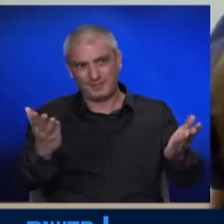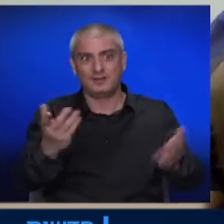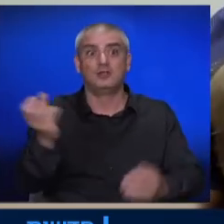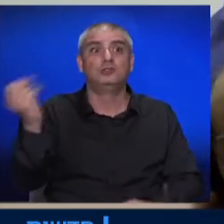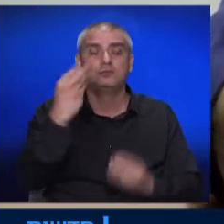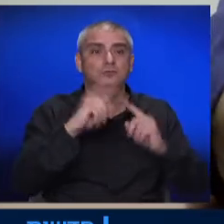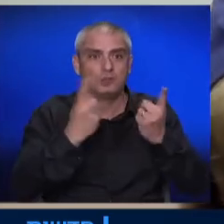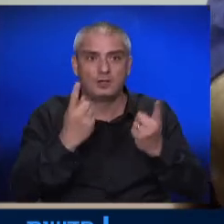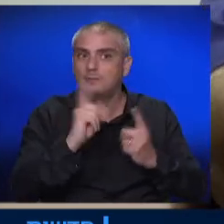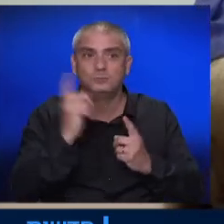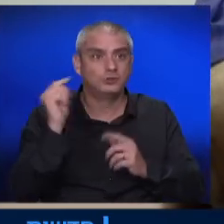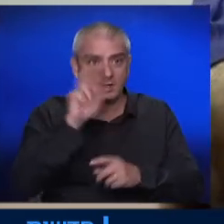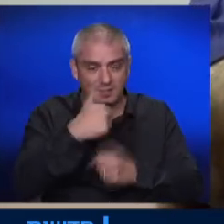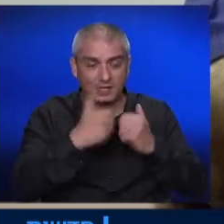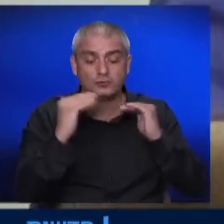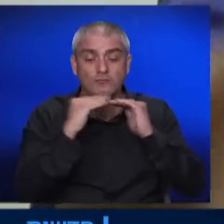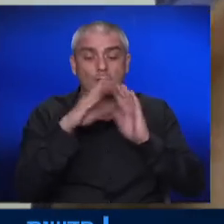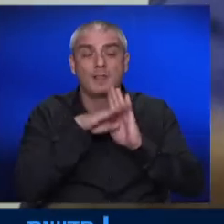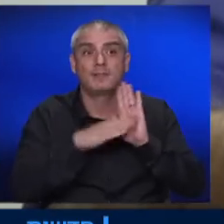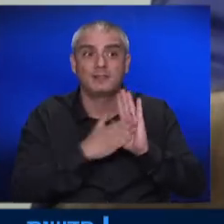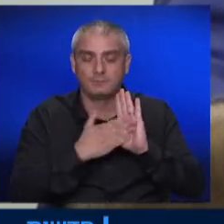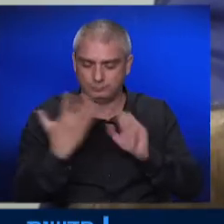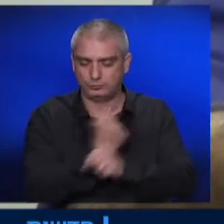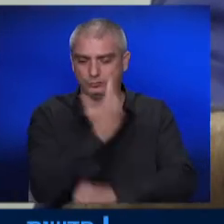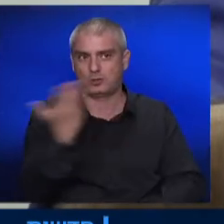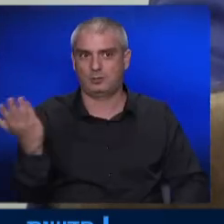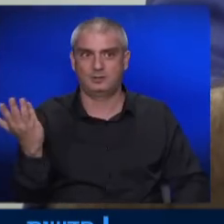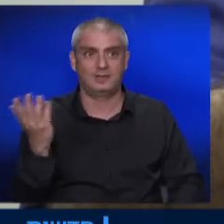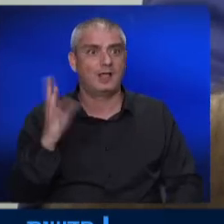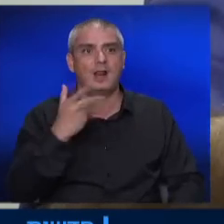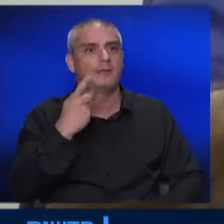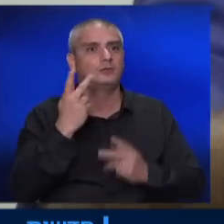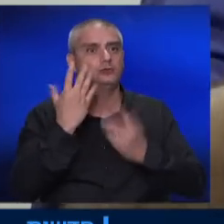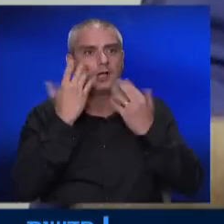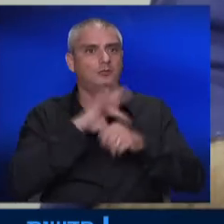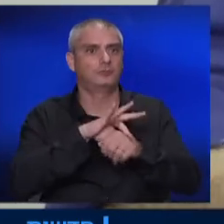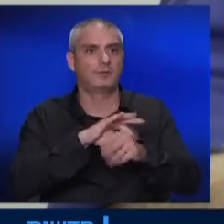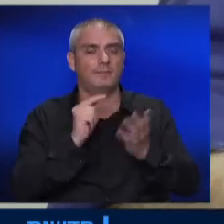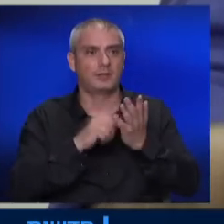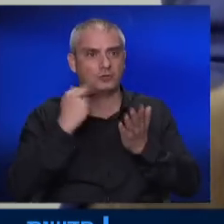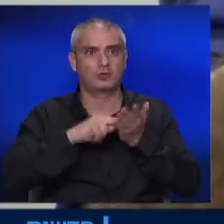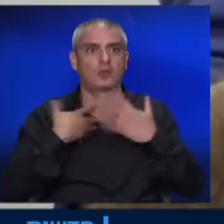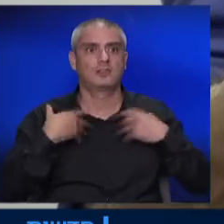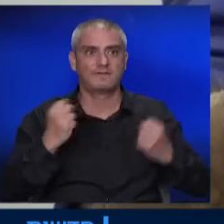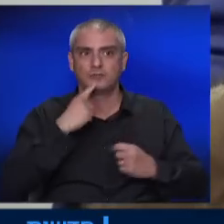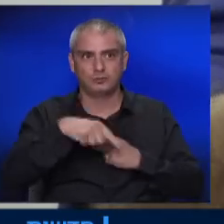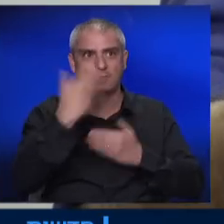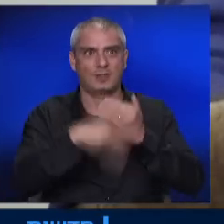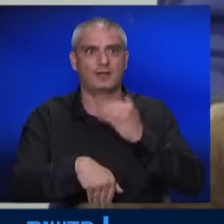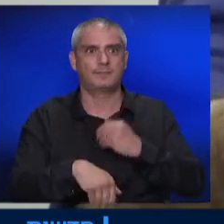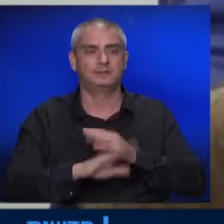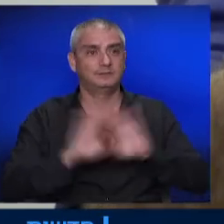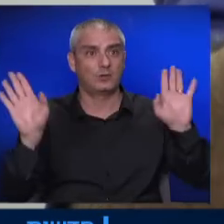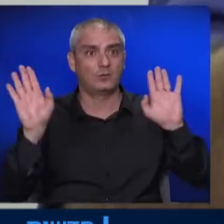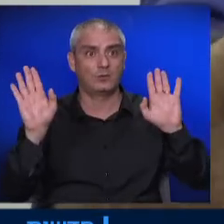שניגש, שעומד בתנאים, הוא זוכה. ימי, יש פה חשב מלווה. כיוון שהיו בתוכנית הבראה, השאלה הוא מגמר. זהו, אין יותר?